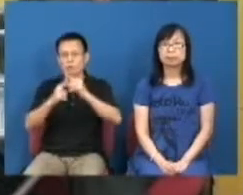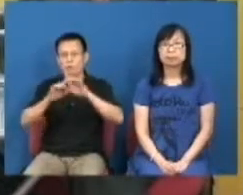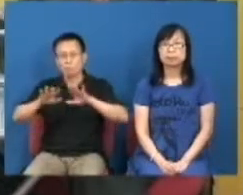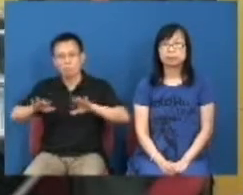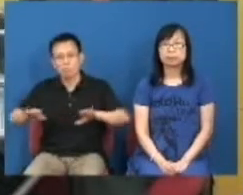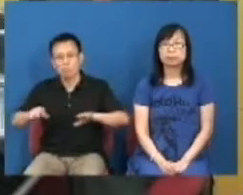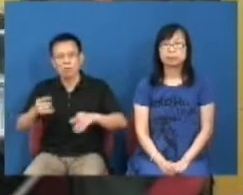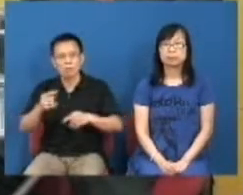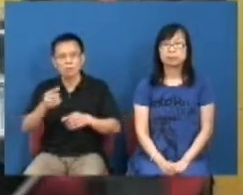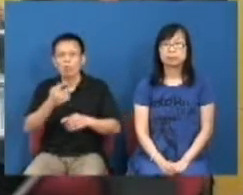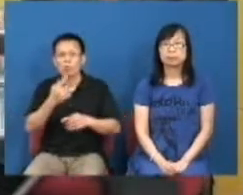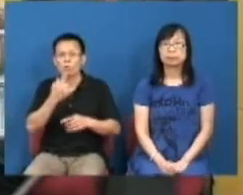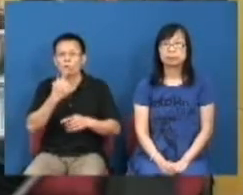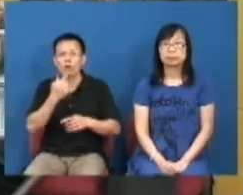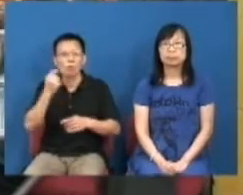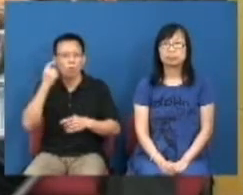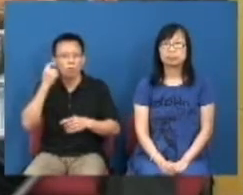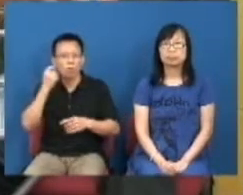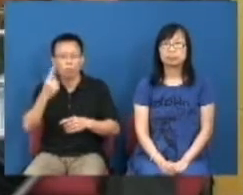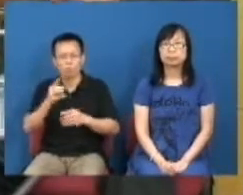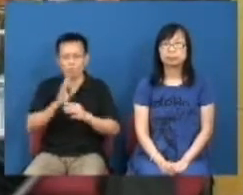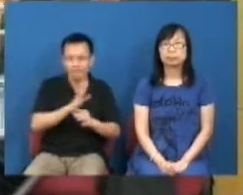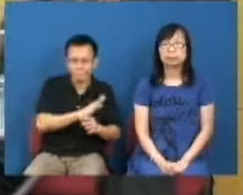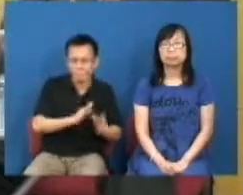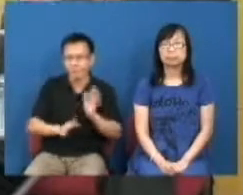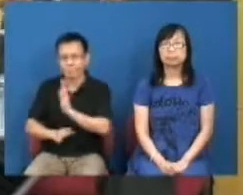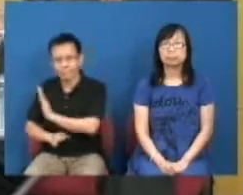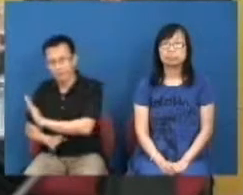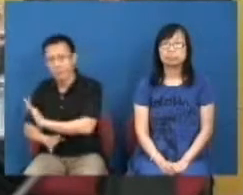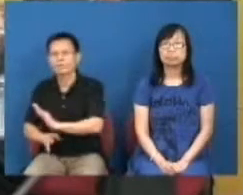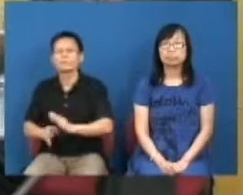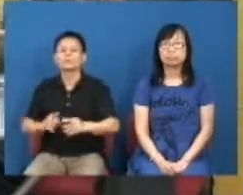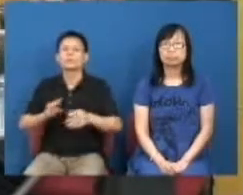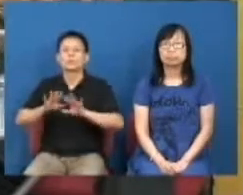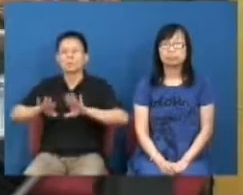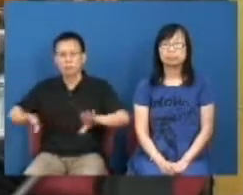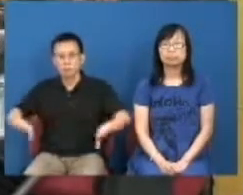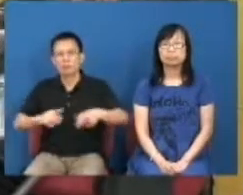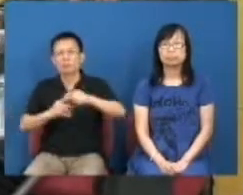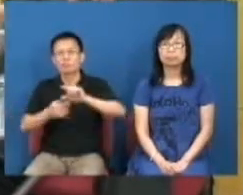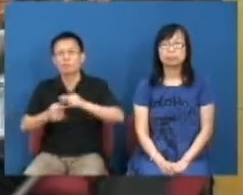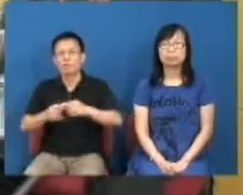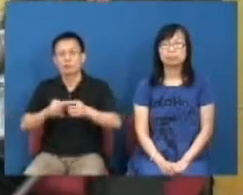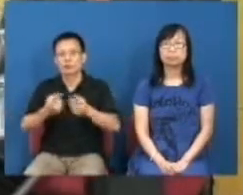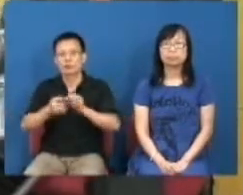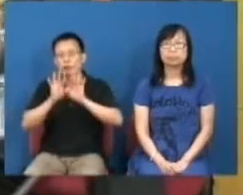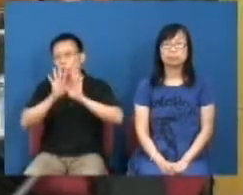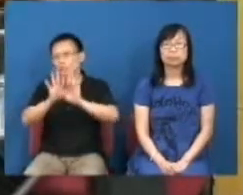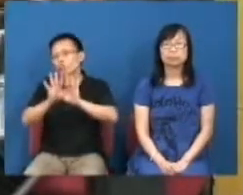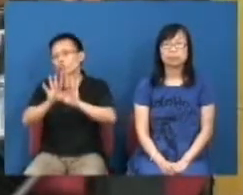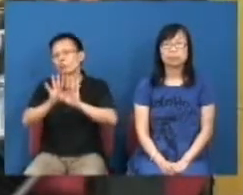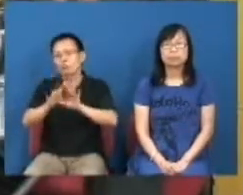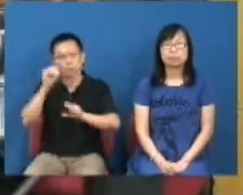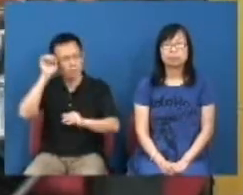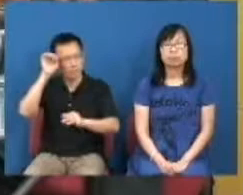你紅娘嘅意思，即係話有個人係懂得係調解嘅方式，可以替佢建議，不如用調